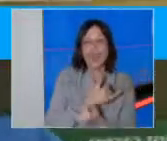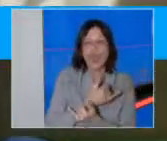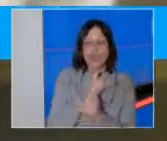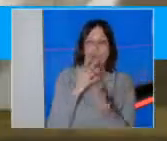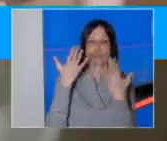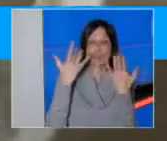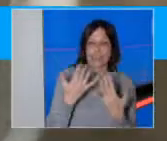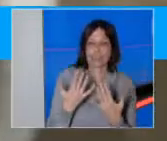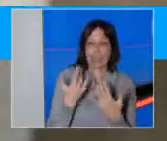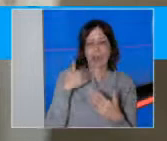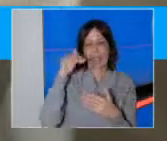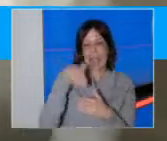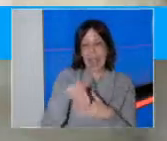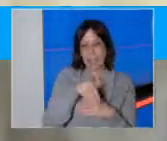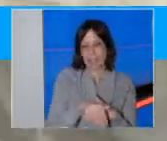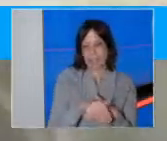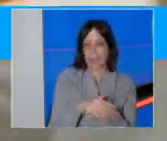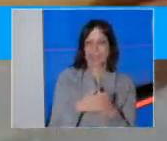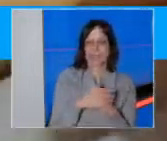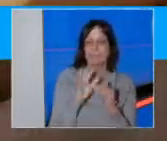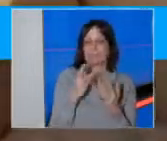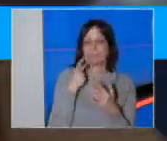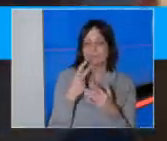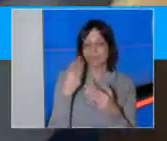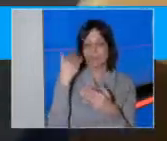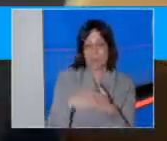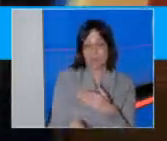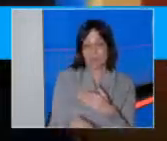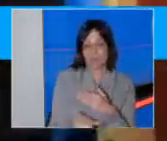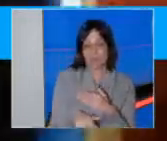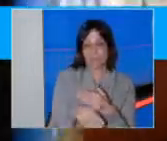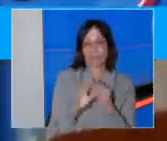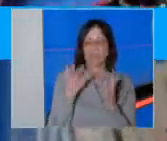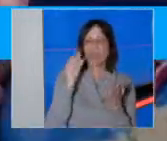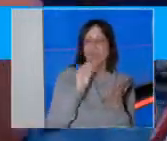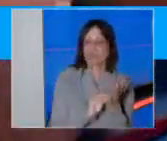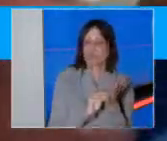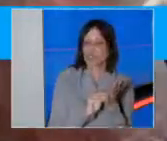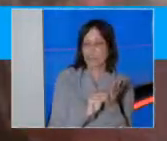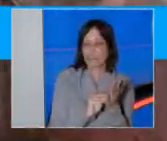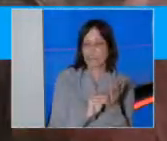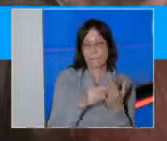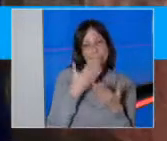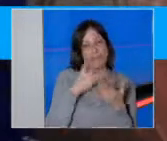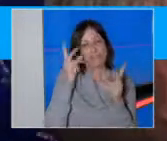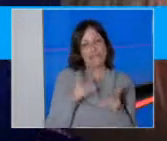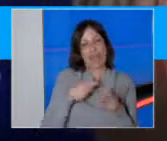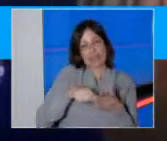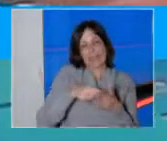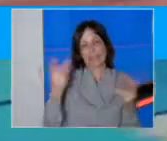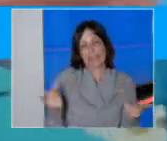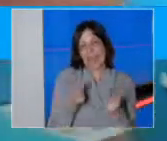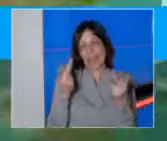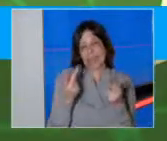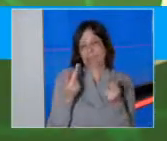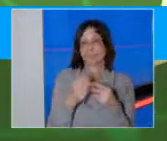קלפי, לבין מה שעלה בסופו של דבר, ומה שנרשם בתוכנית השניות, אז אפשר יהיה לתקן בקלות.